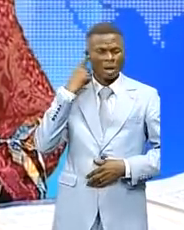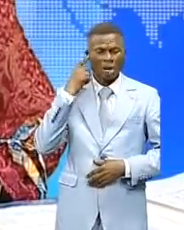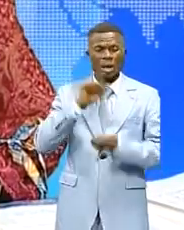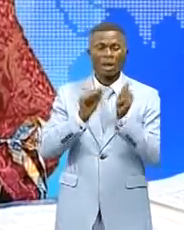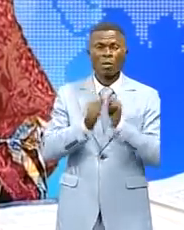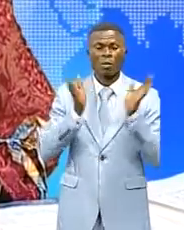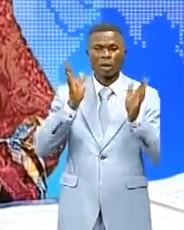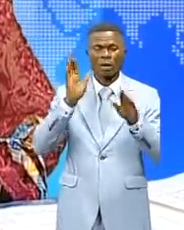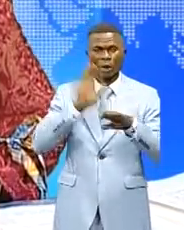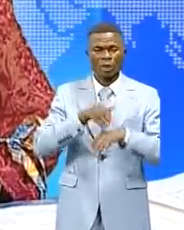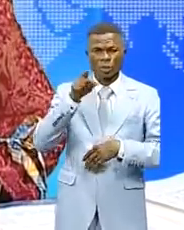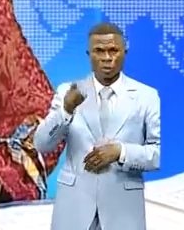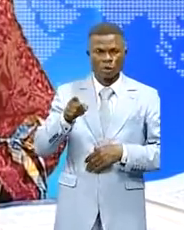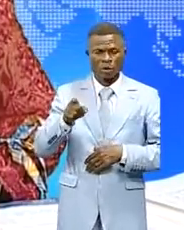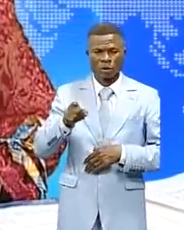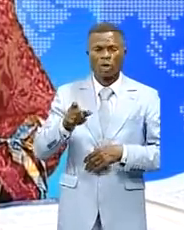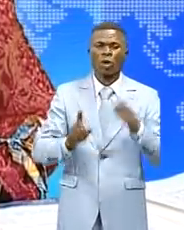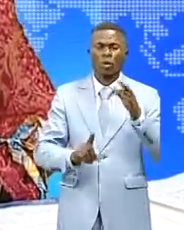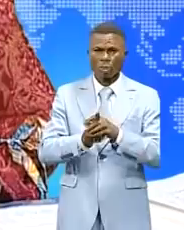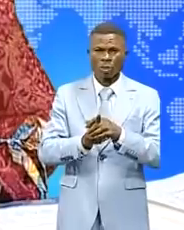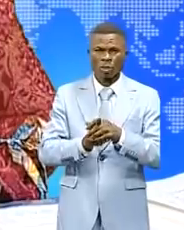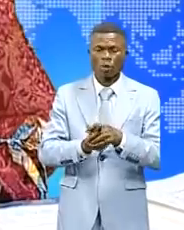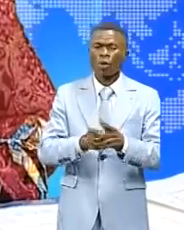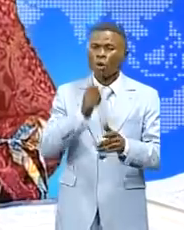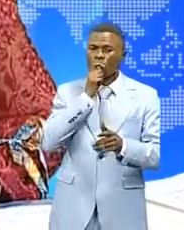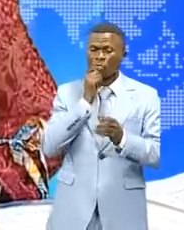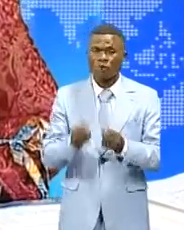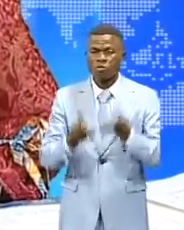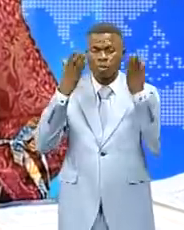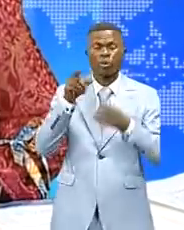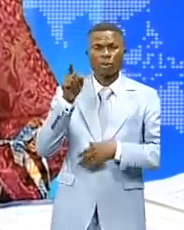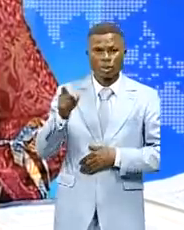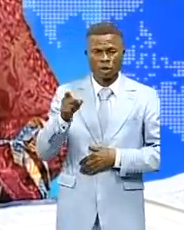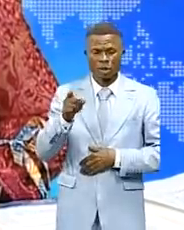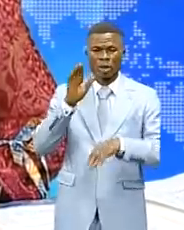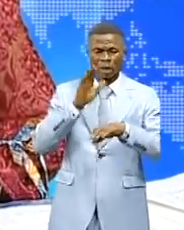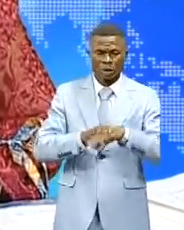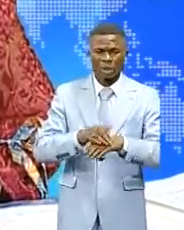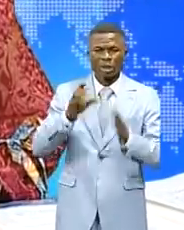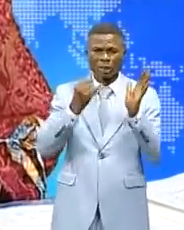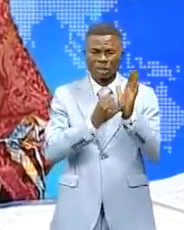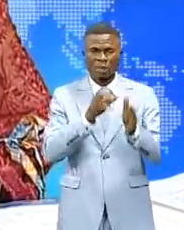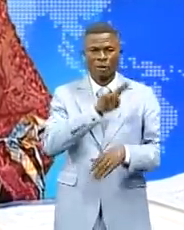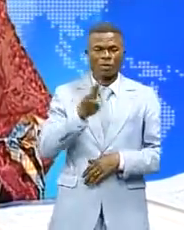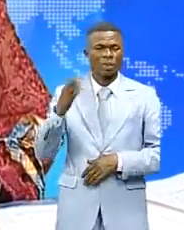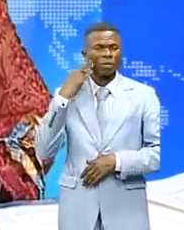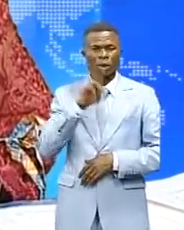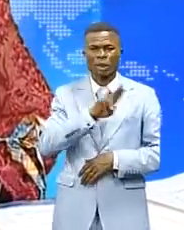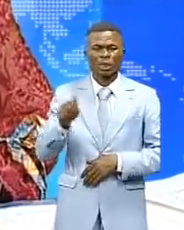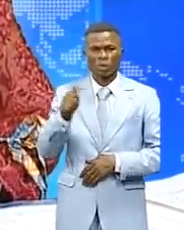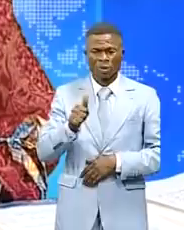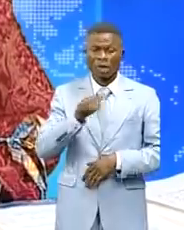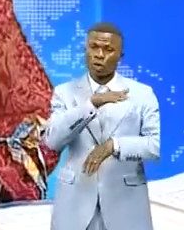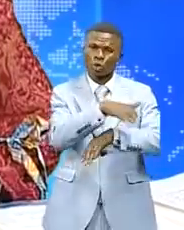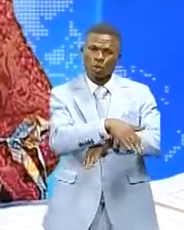naturelle à la suite de l'éruption volcanique denis ragon survenu le samedi 22 mai 2021 dans la